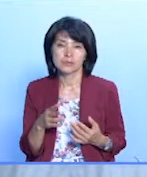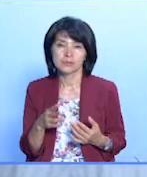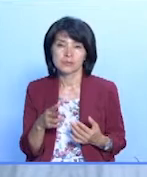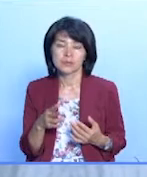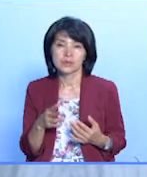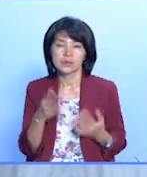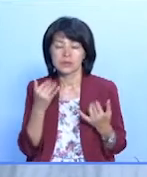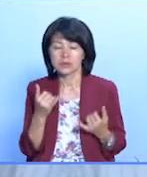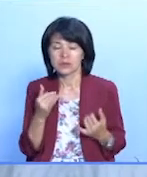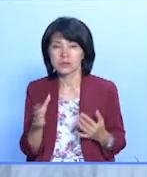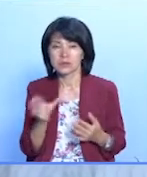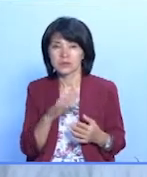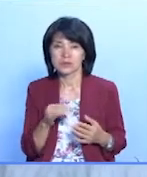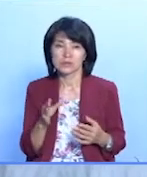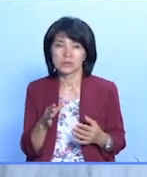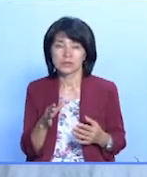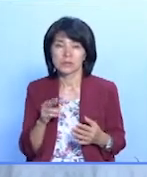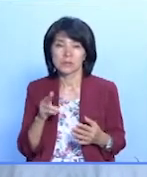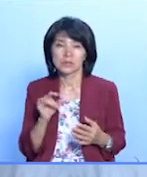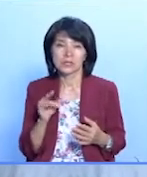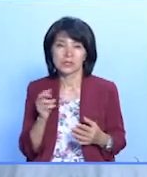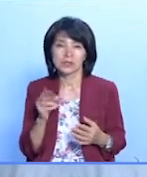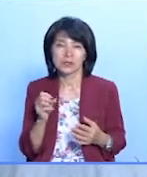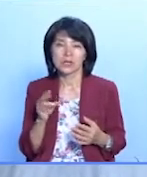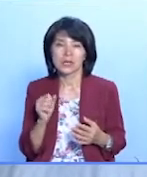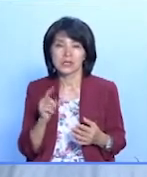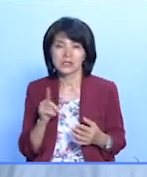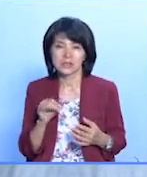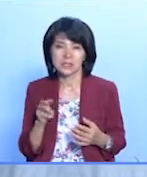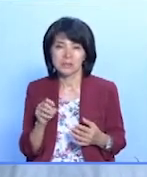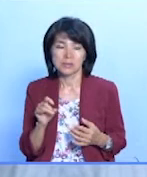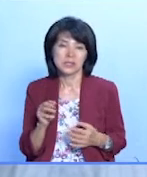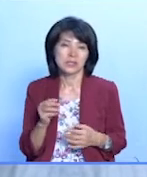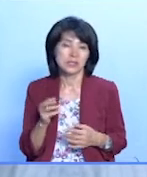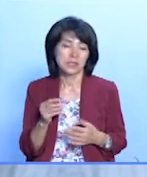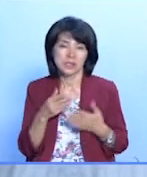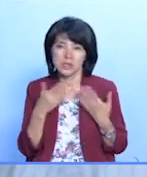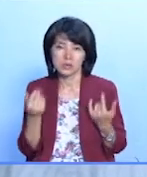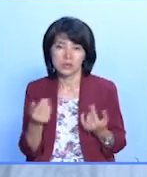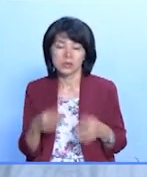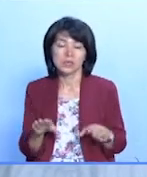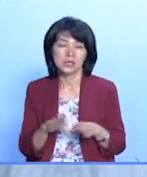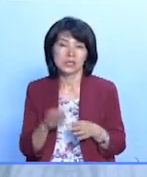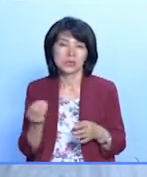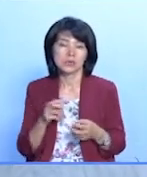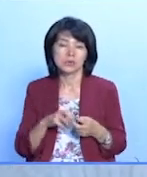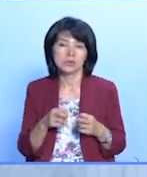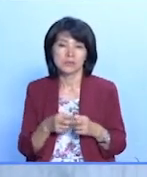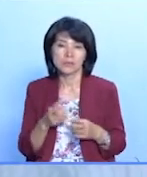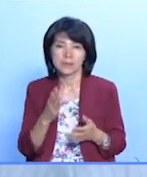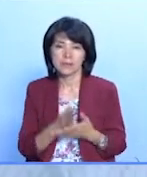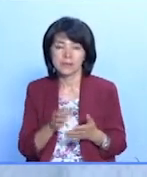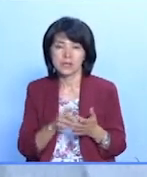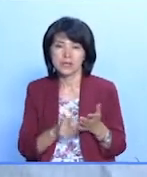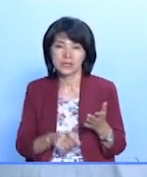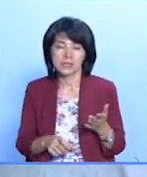жүргіздік. Жалпы жағдай көңіл көншітпейді. Парацетамол, азитромицин сынды қарапайым препараттар жоқ. Сондай-ақ тағы бір мәселе дәрігерлерге рецепт беру